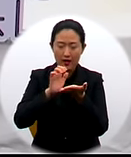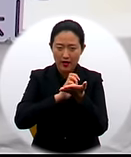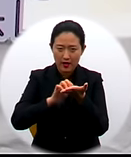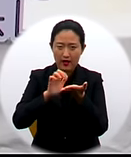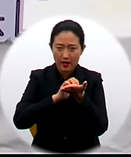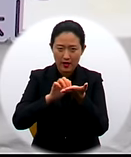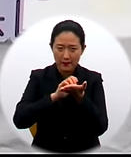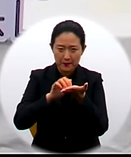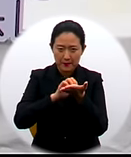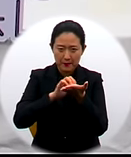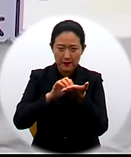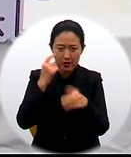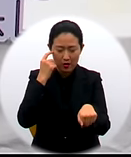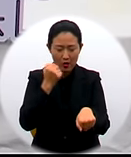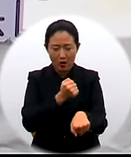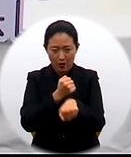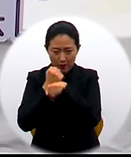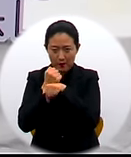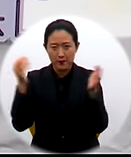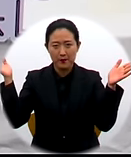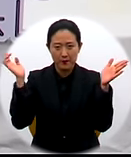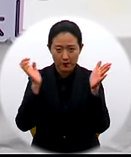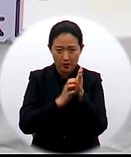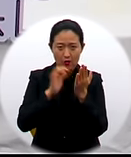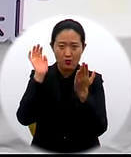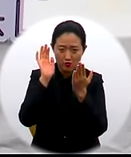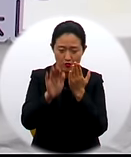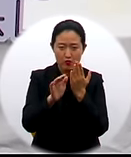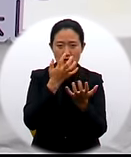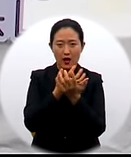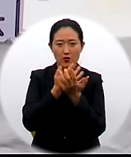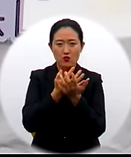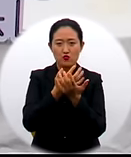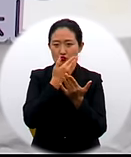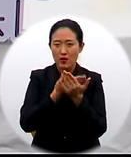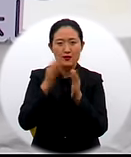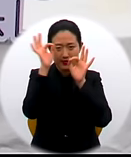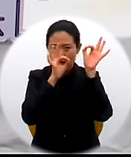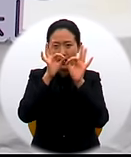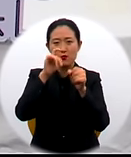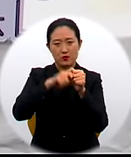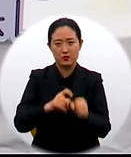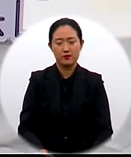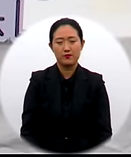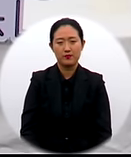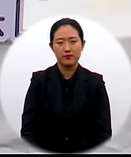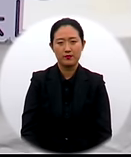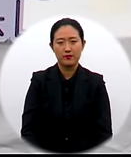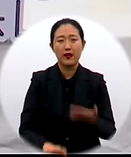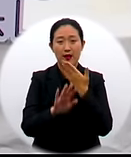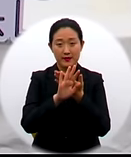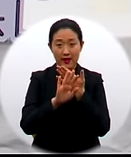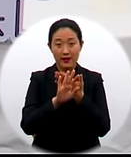데이터 분석을 하는 것이 마케터의 주요 업무가 되는 경우가 많아요. 제가 뒤에서 다른 트렌드 이야기하면서 한 번 더 이야기할 텐데, 이런